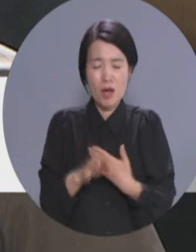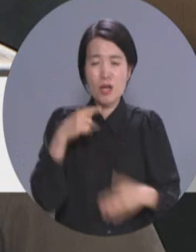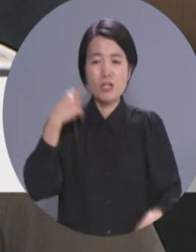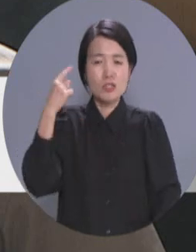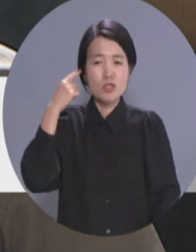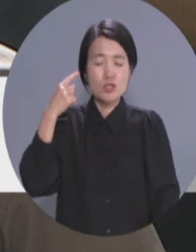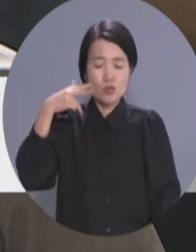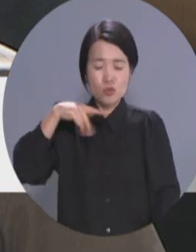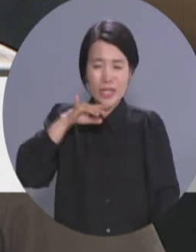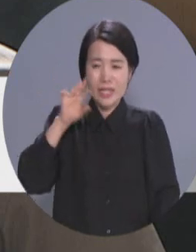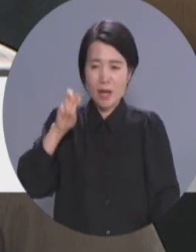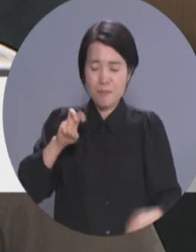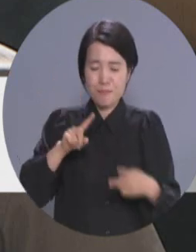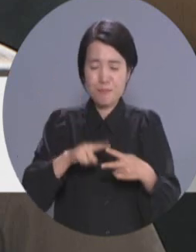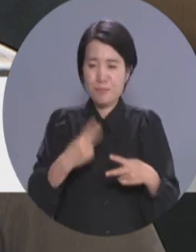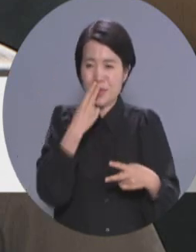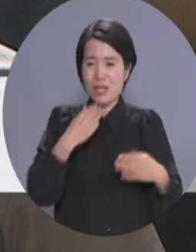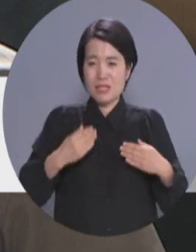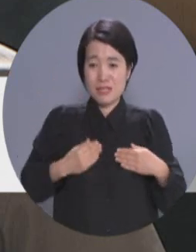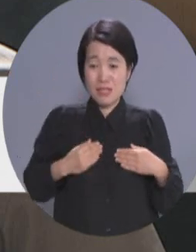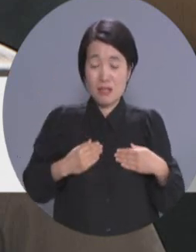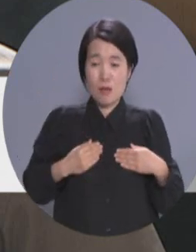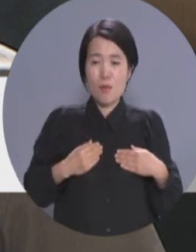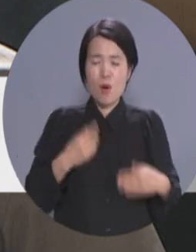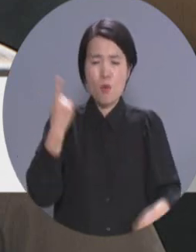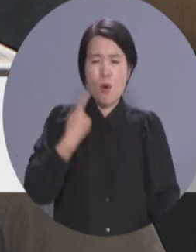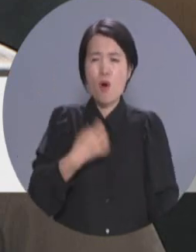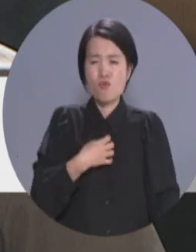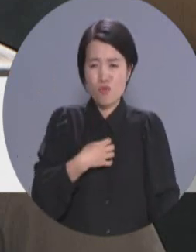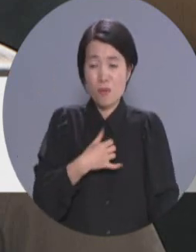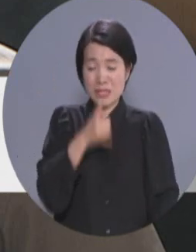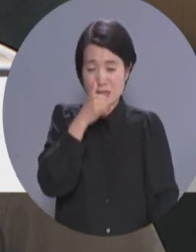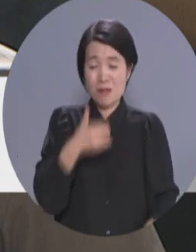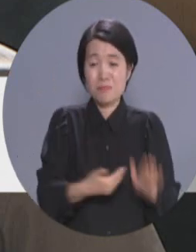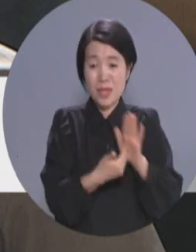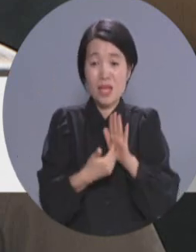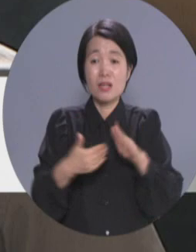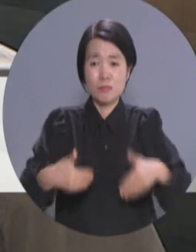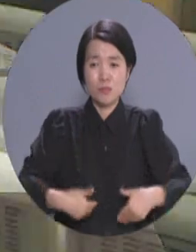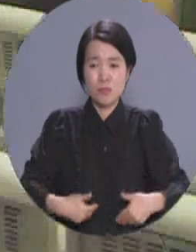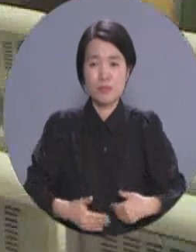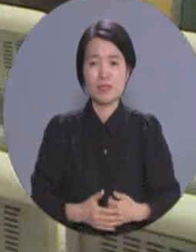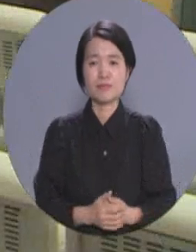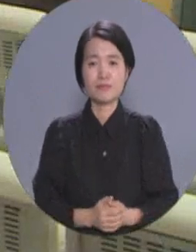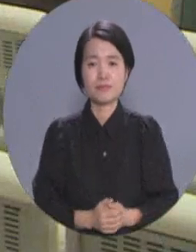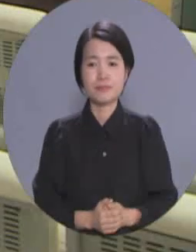폐렴으로 이어질 수 있어 적극적인 조치가 중요합니다 허연주 기자입니다